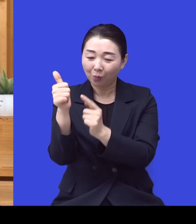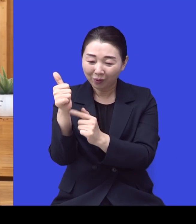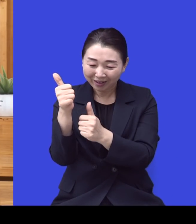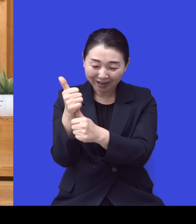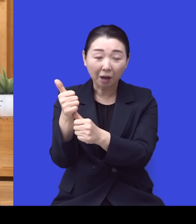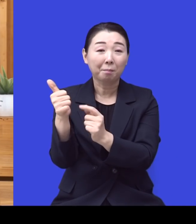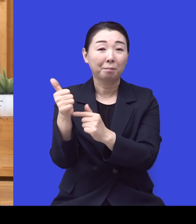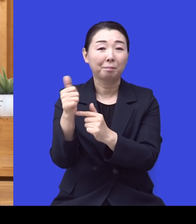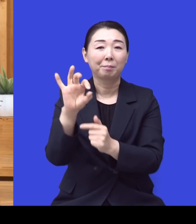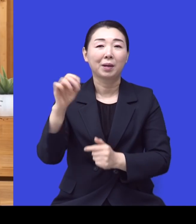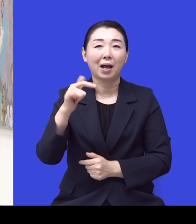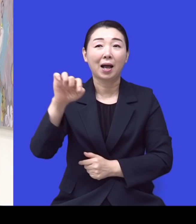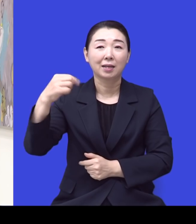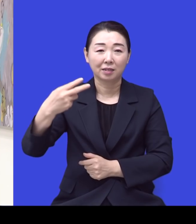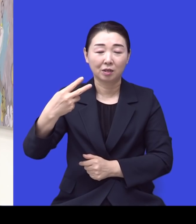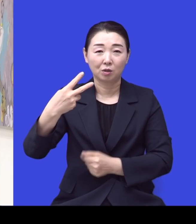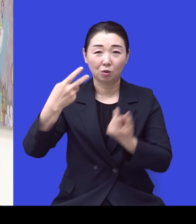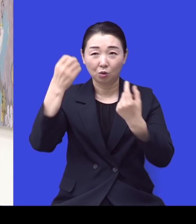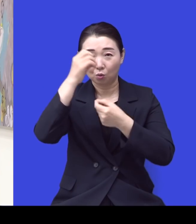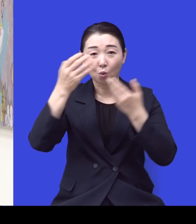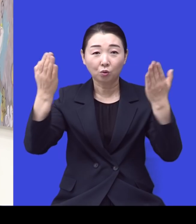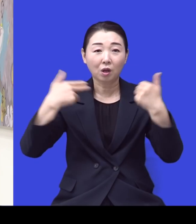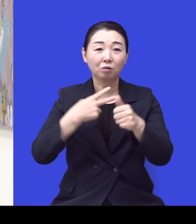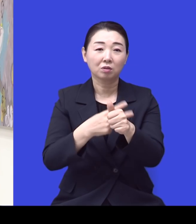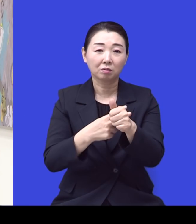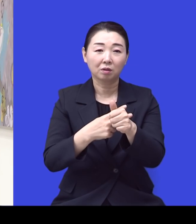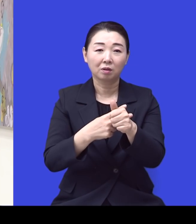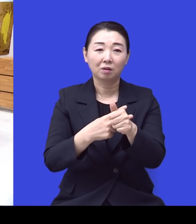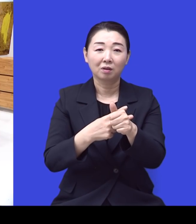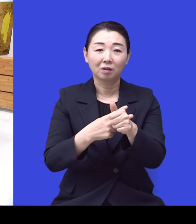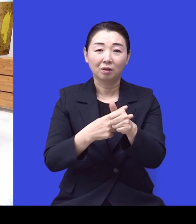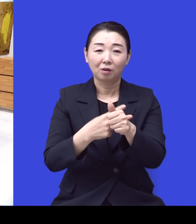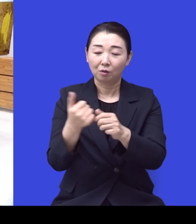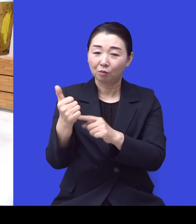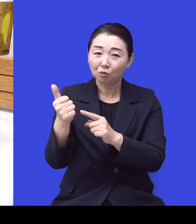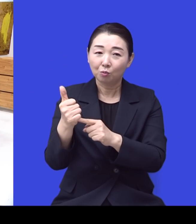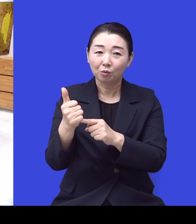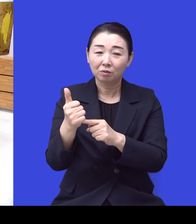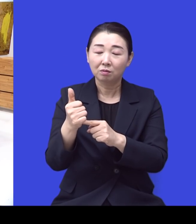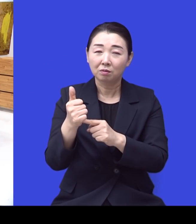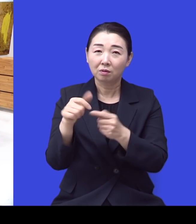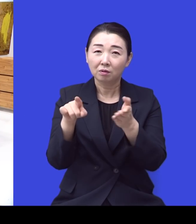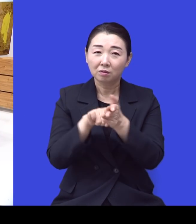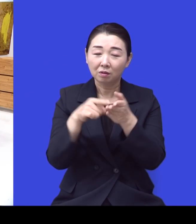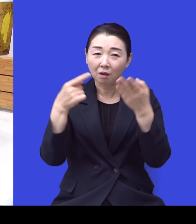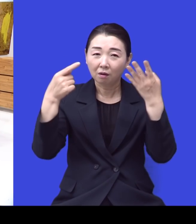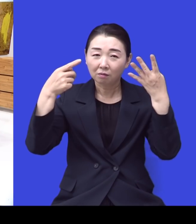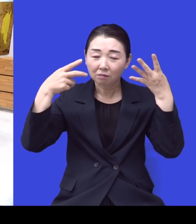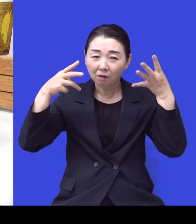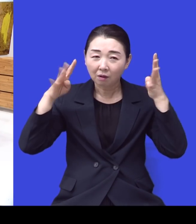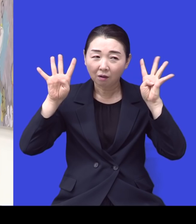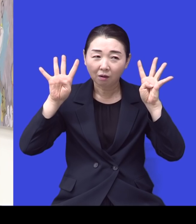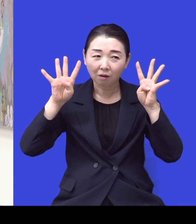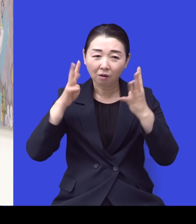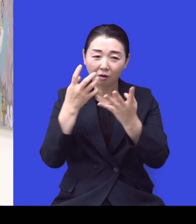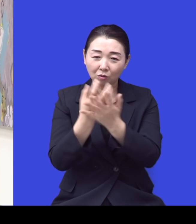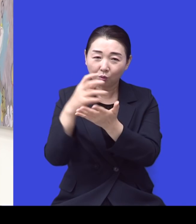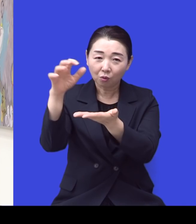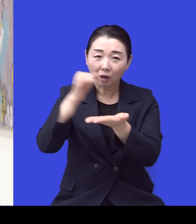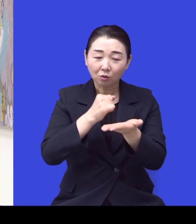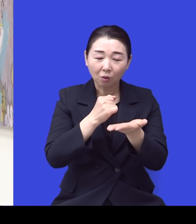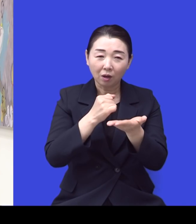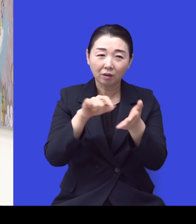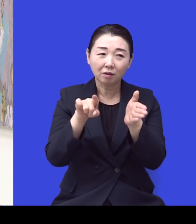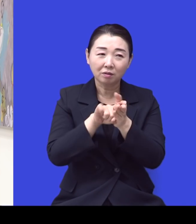예. 그분이 그 신학교 원서를 사가지고 왔어요. 그래서 얘는 신학교를